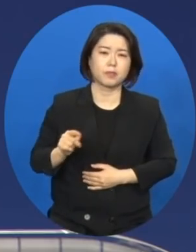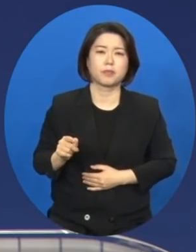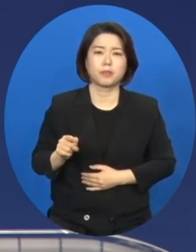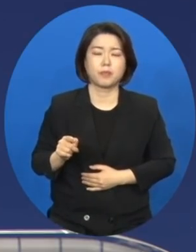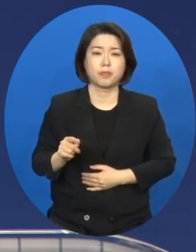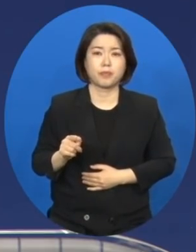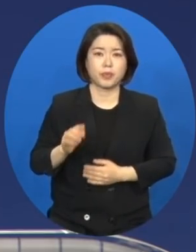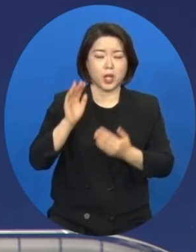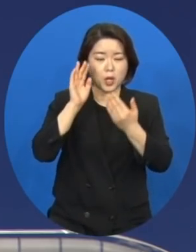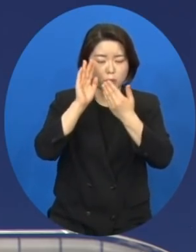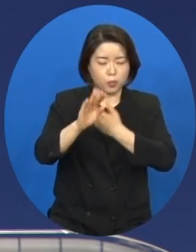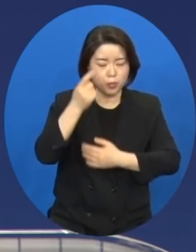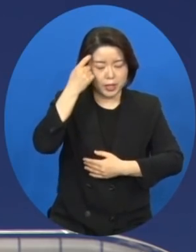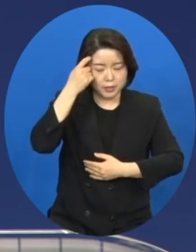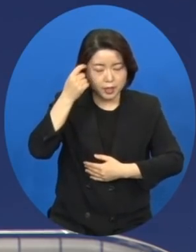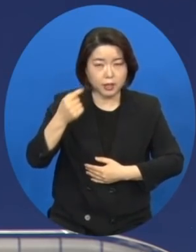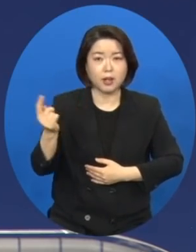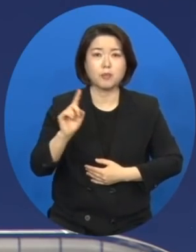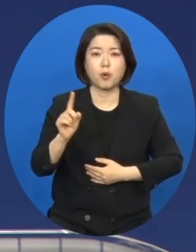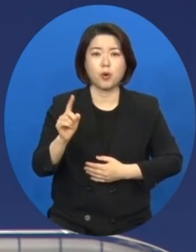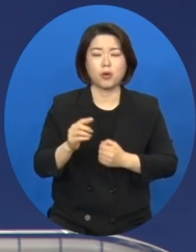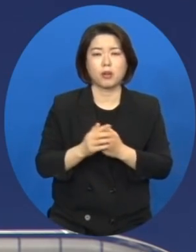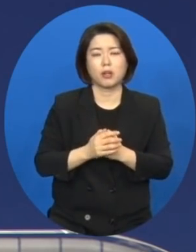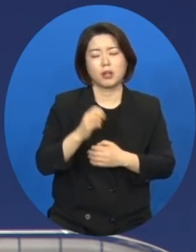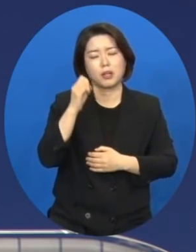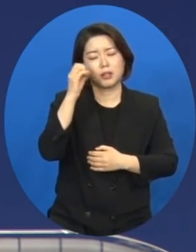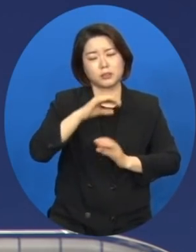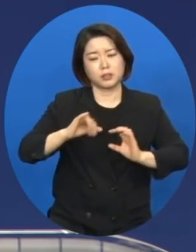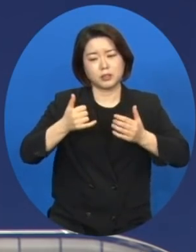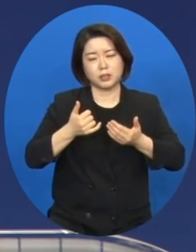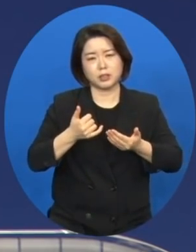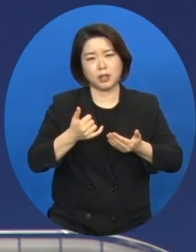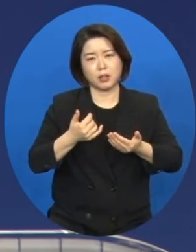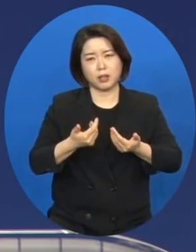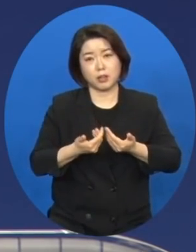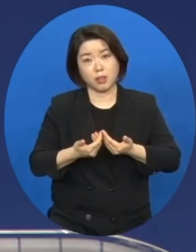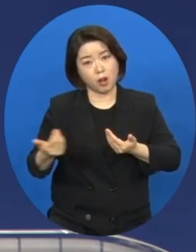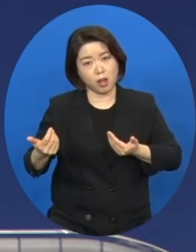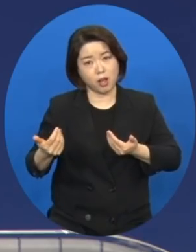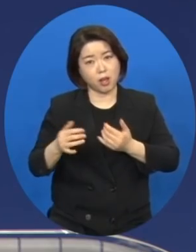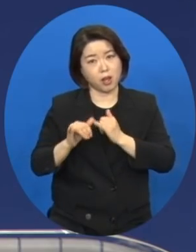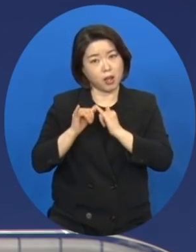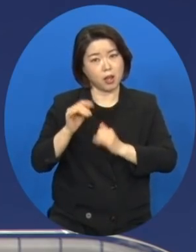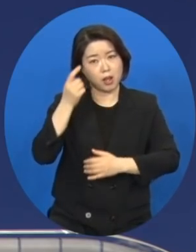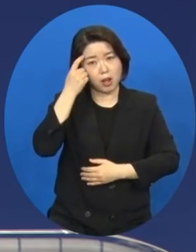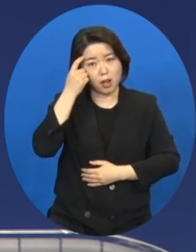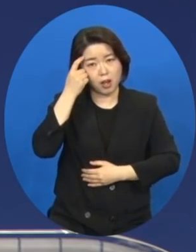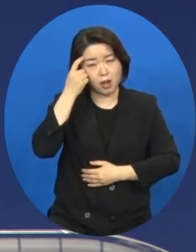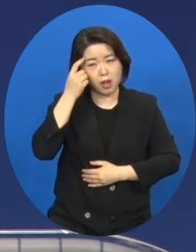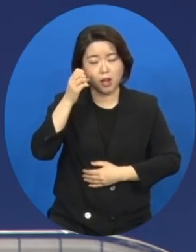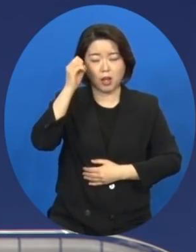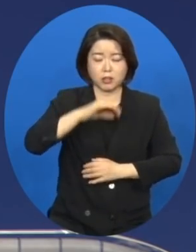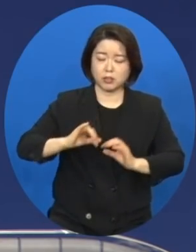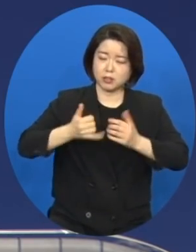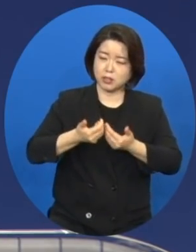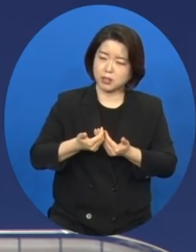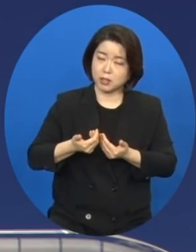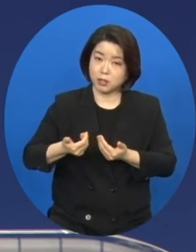나중에 이런 생각이 들더래요. 그냥 세상을 떠날까? 그냥 세상을